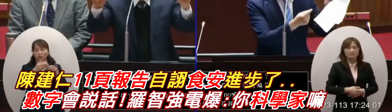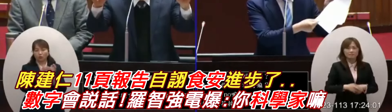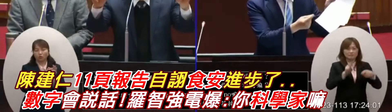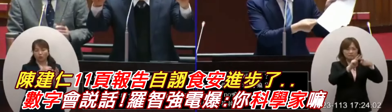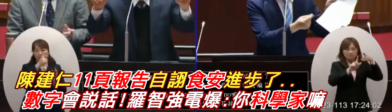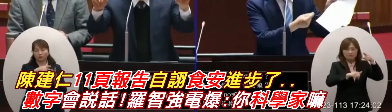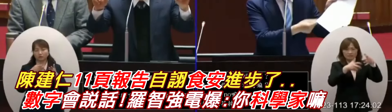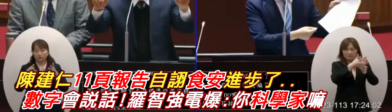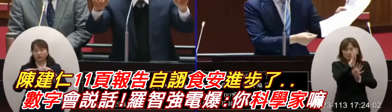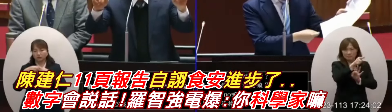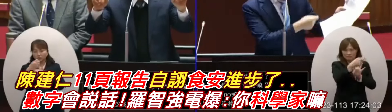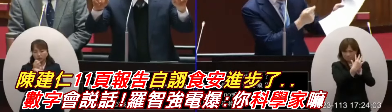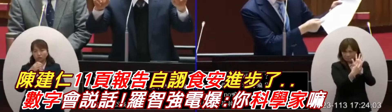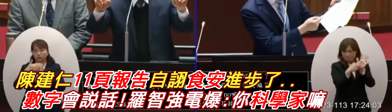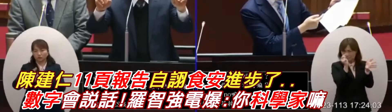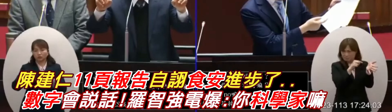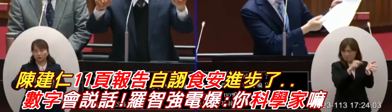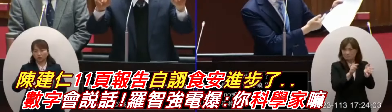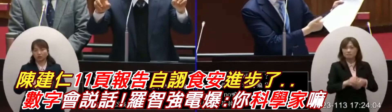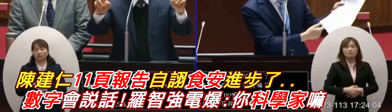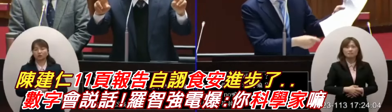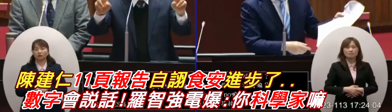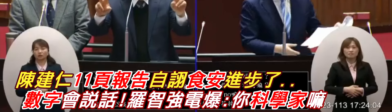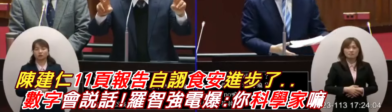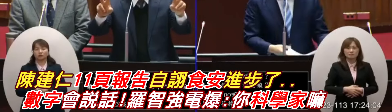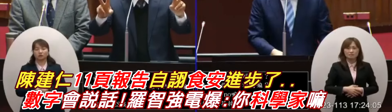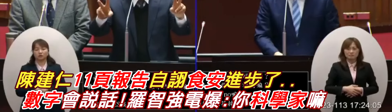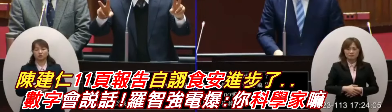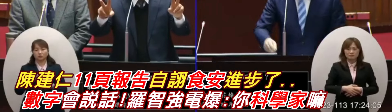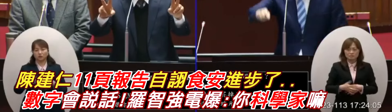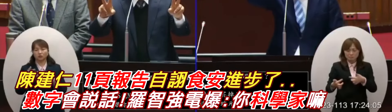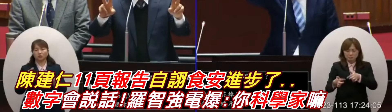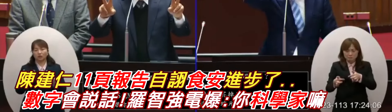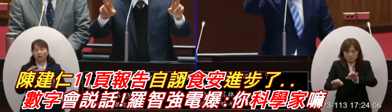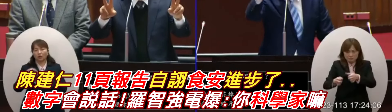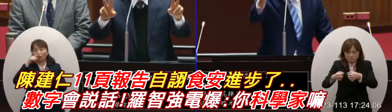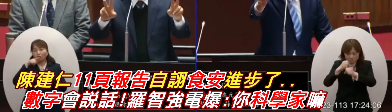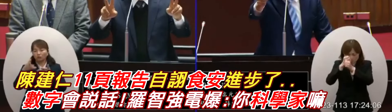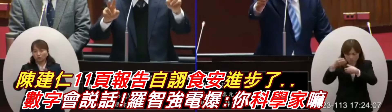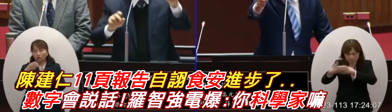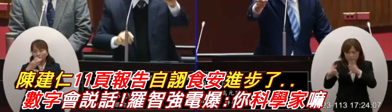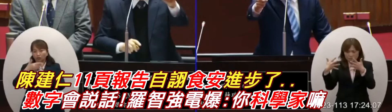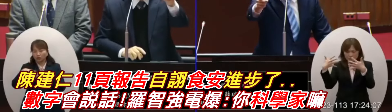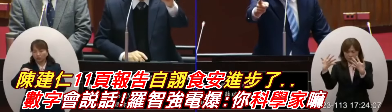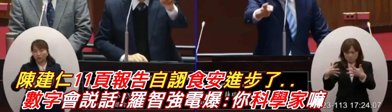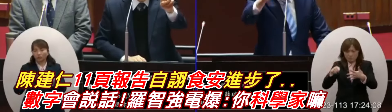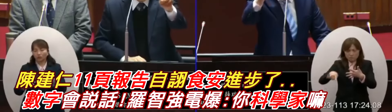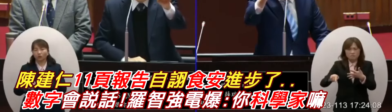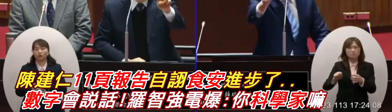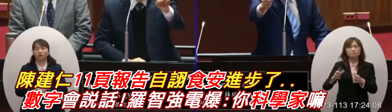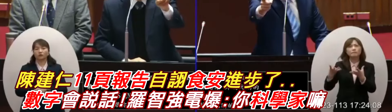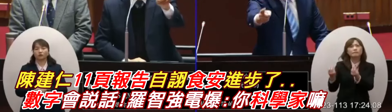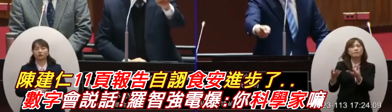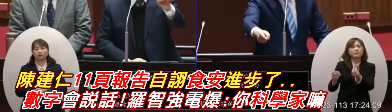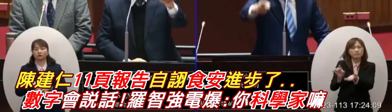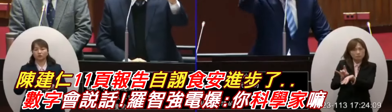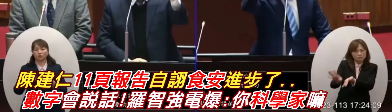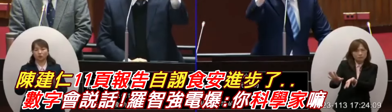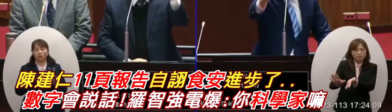瑞元讲的排除 实 验室 问 题，因为你伟大的 是要 数最科学的是要